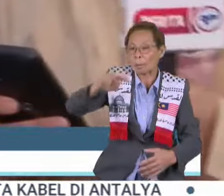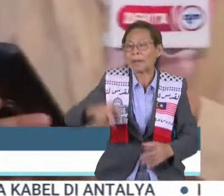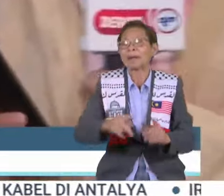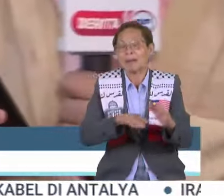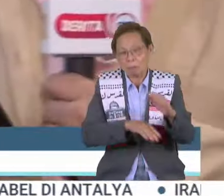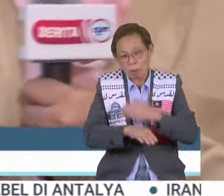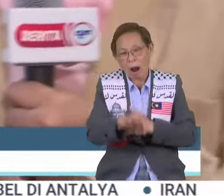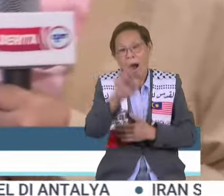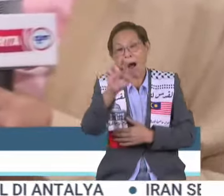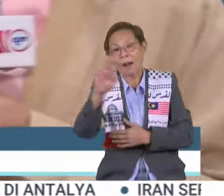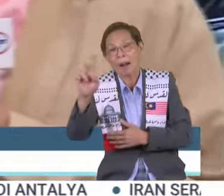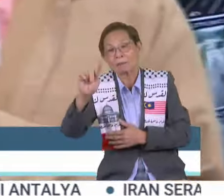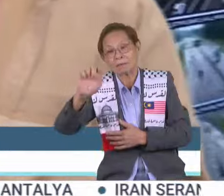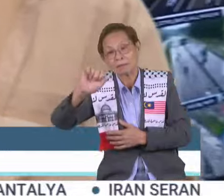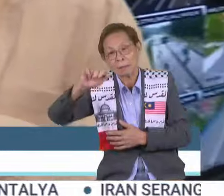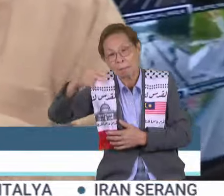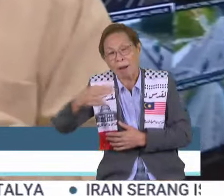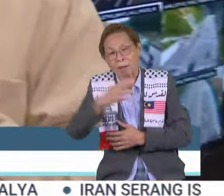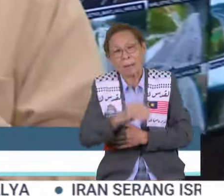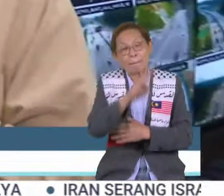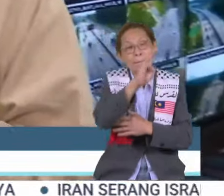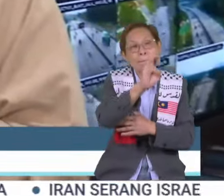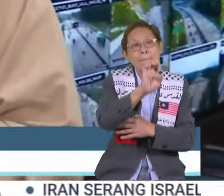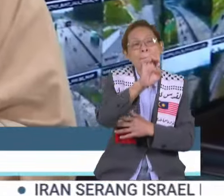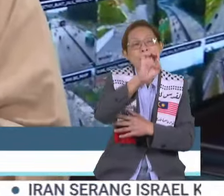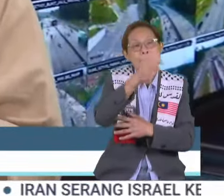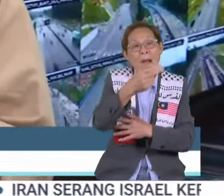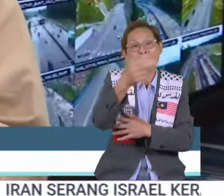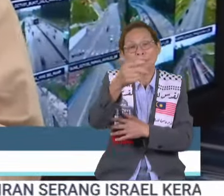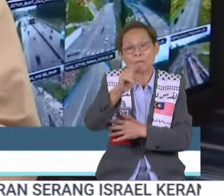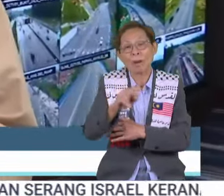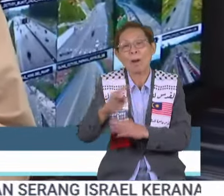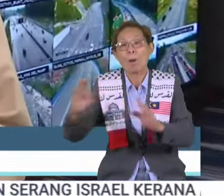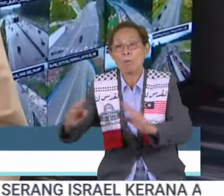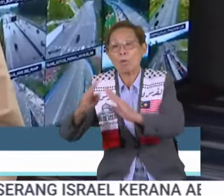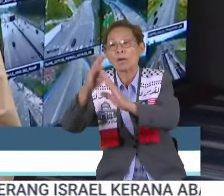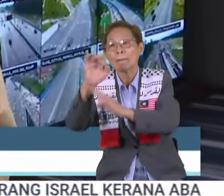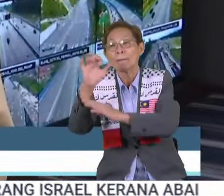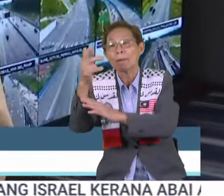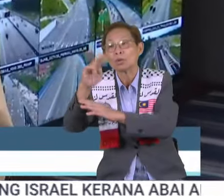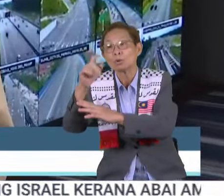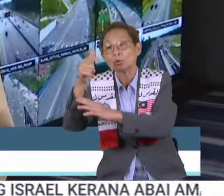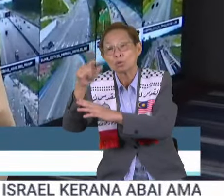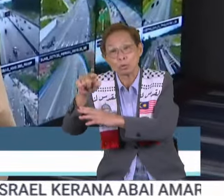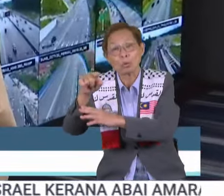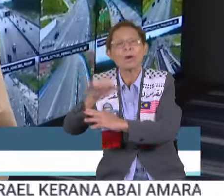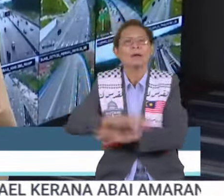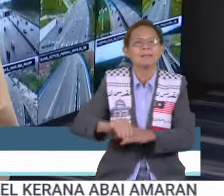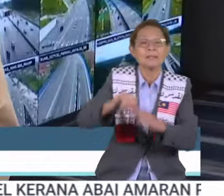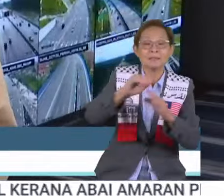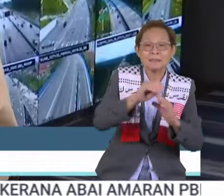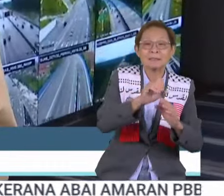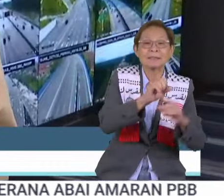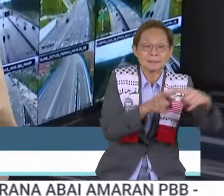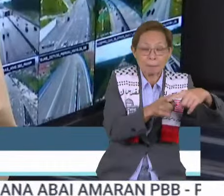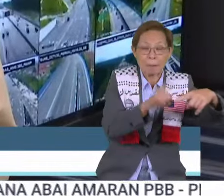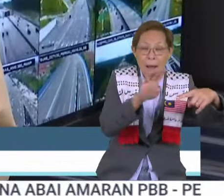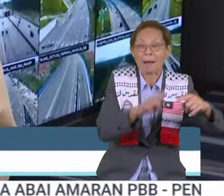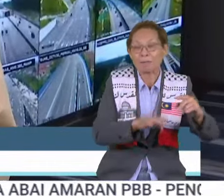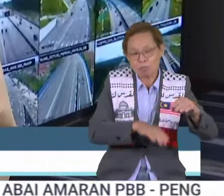Tapah dan Behrang ke Bukit Beruntung. Dan Plus E2 trafik perlahan di Simpang Ampat ke Nilai dan